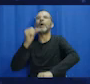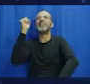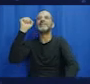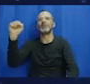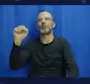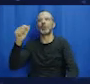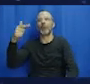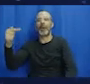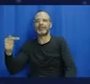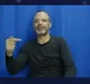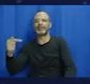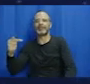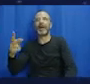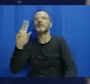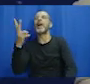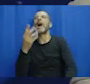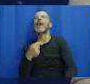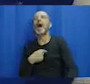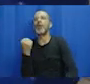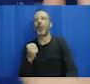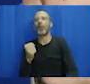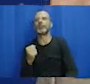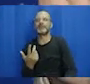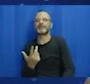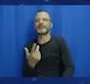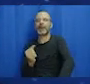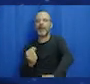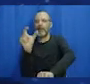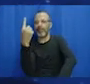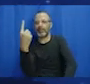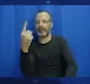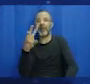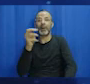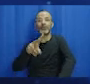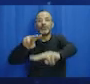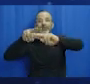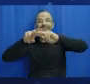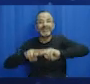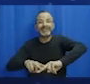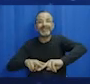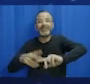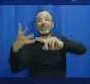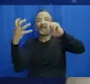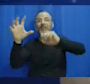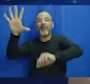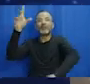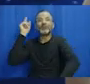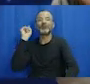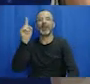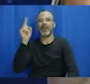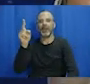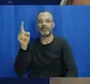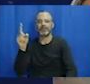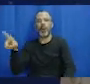بيعمل جانتس ولا غيره، المهم شو احنا بدنا نعمل. اذا نضلنا جمله واحده، اذا احنا نضلنا 75 عام صلنا، وهذا